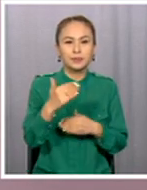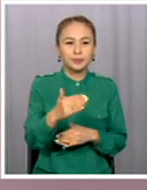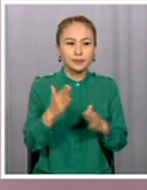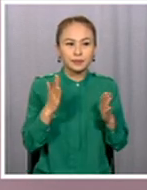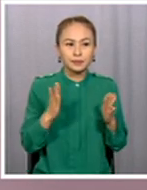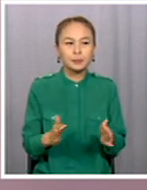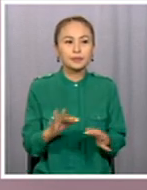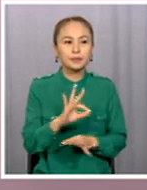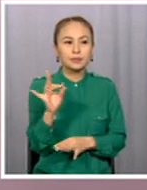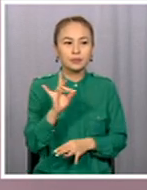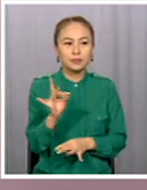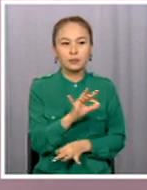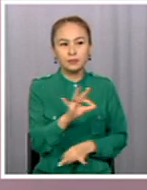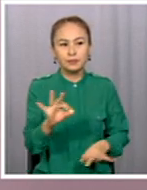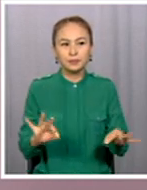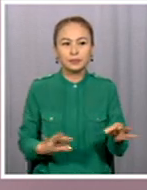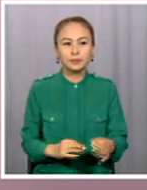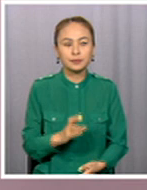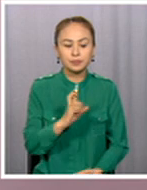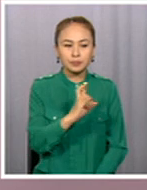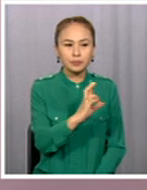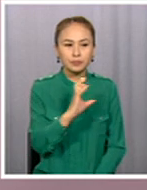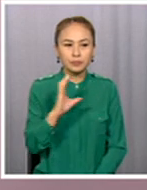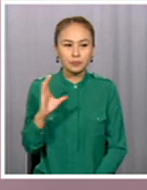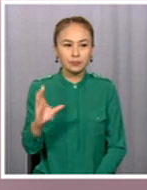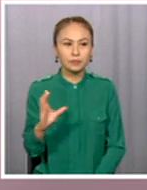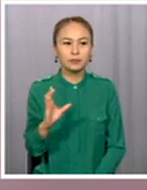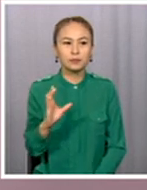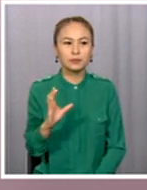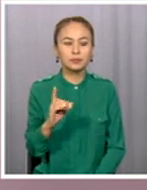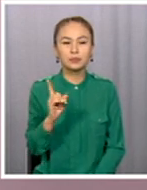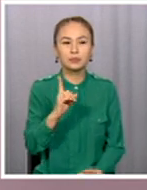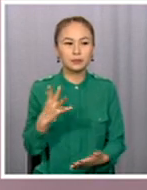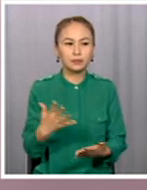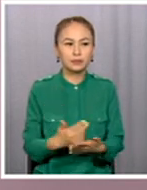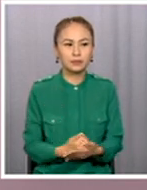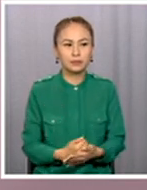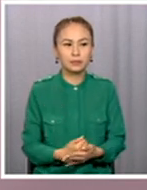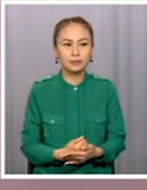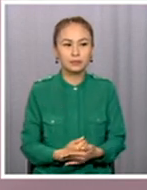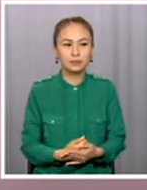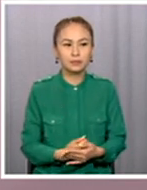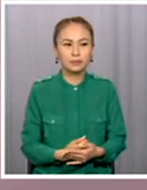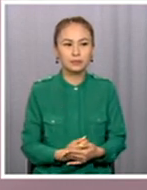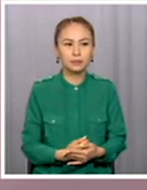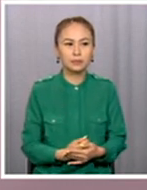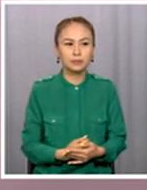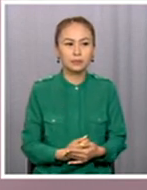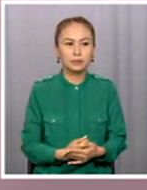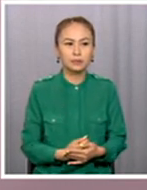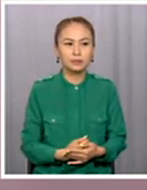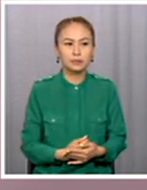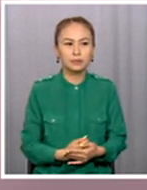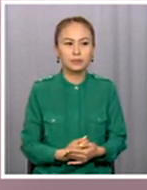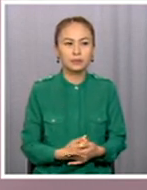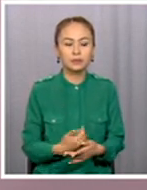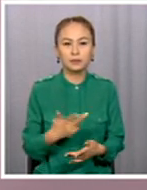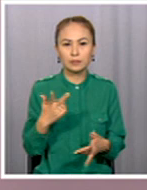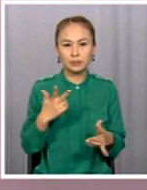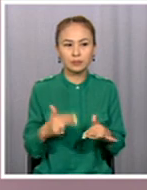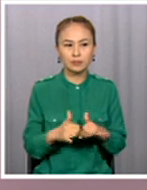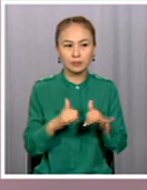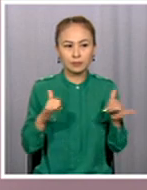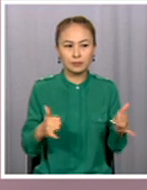Яғни, БС қабырғасының ұзындығын табу үшін, яғни, 3 метрге ұзын десе,